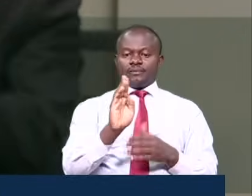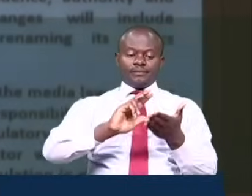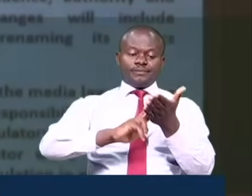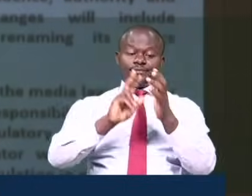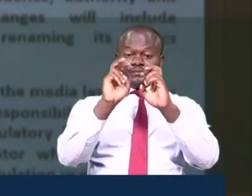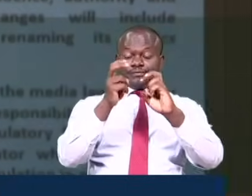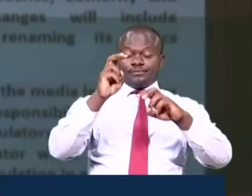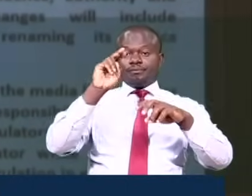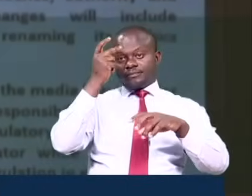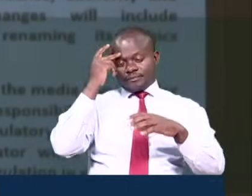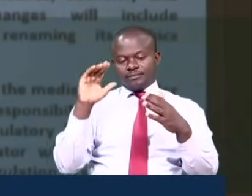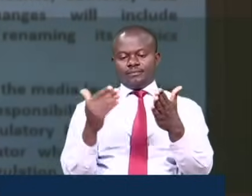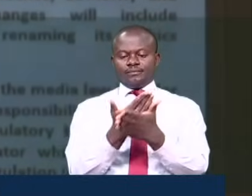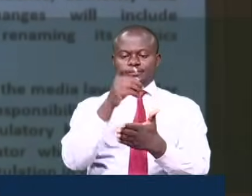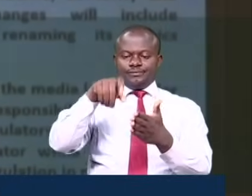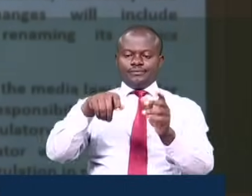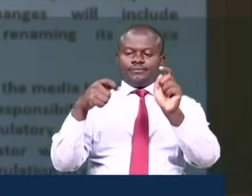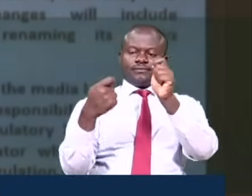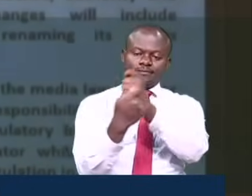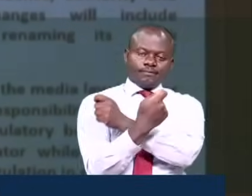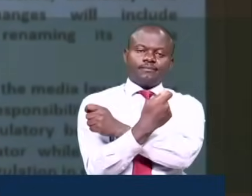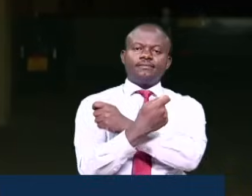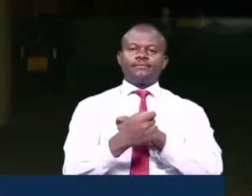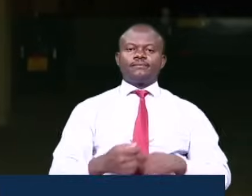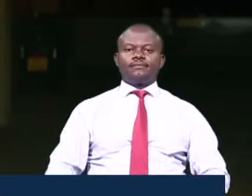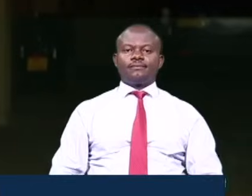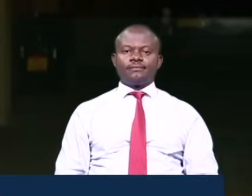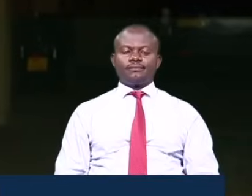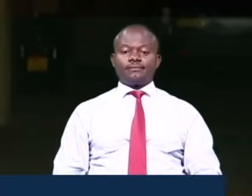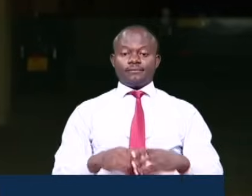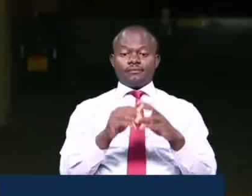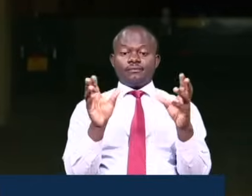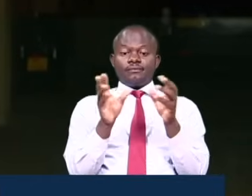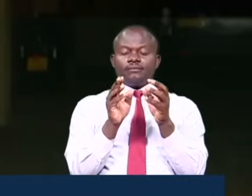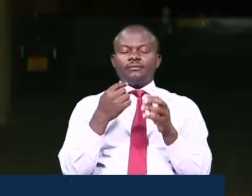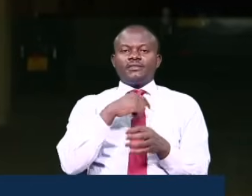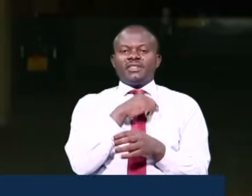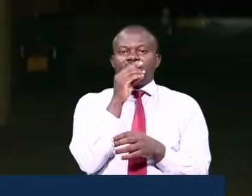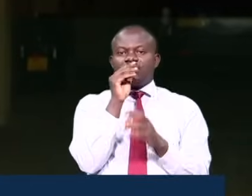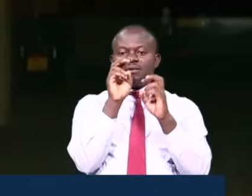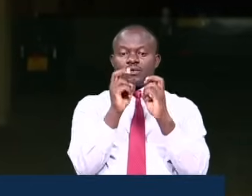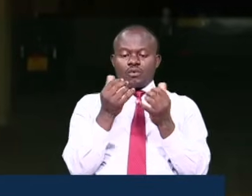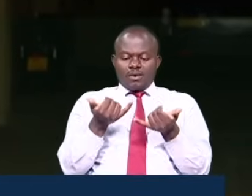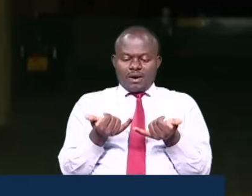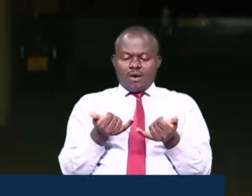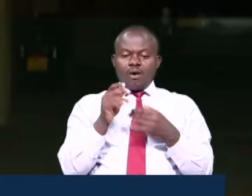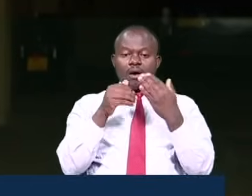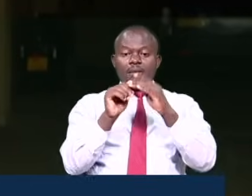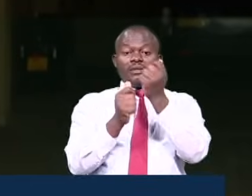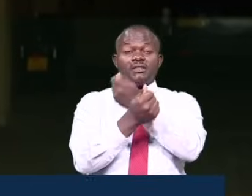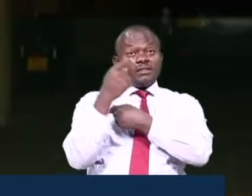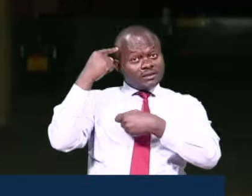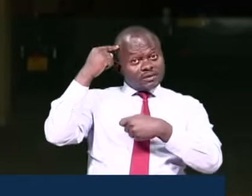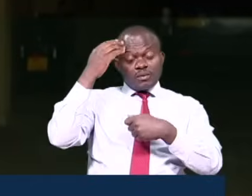muri politike nshya bigomba guhinduka muri make navuga ngo harageze ko abantu noneho bahindura imyumvire kugira